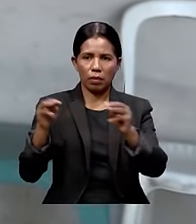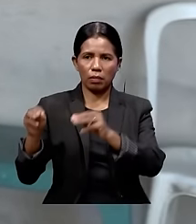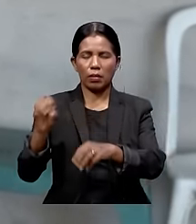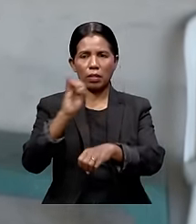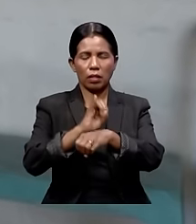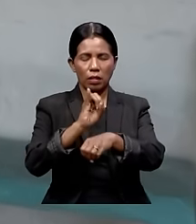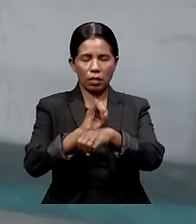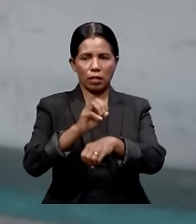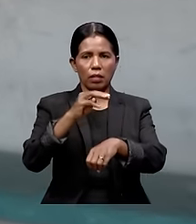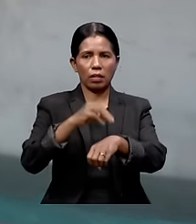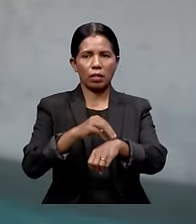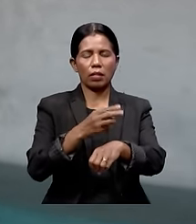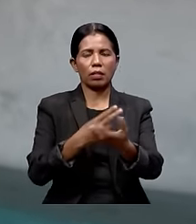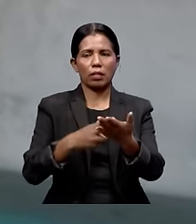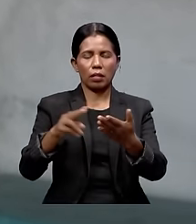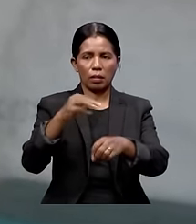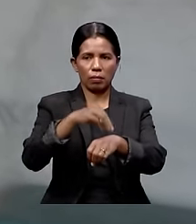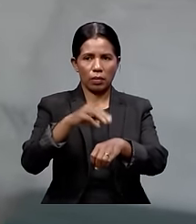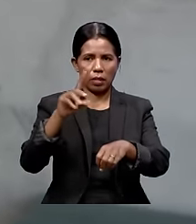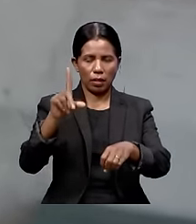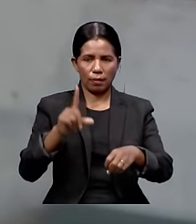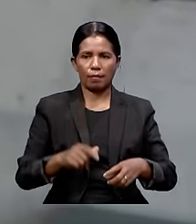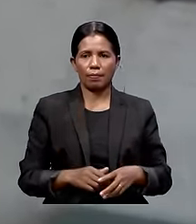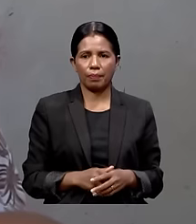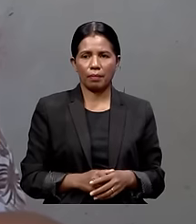igreja paróquia Santo Antônio Motael.